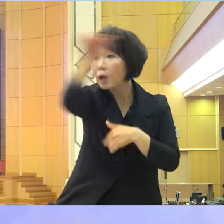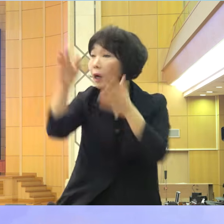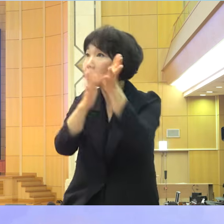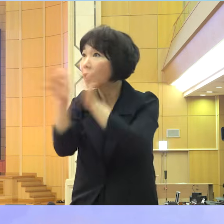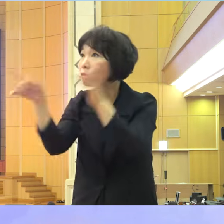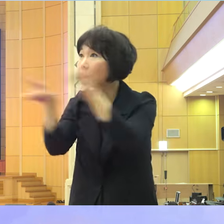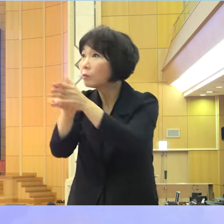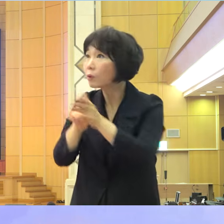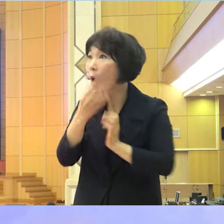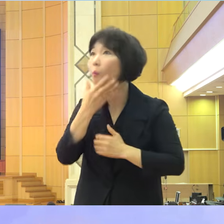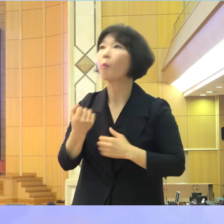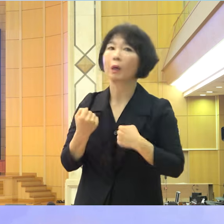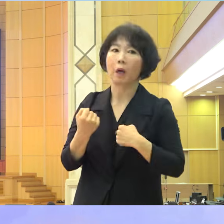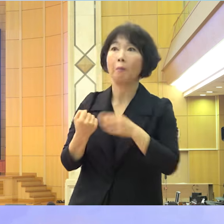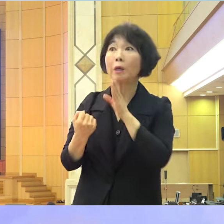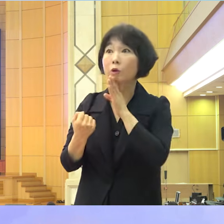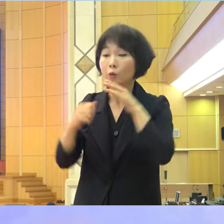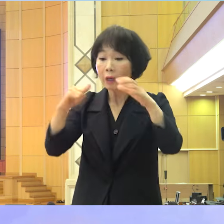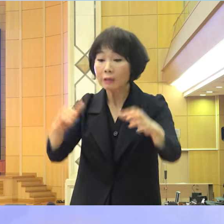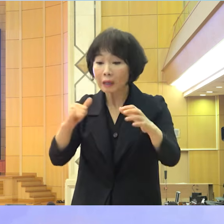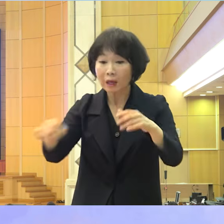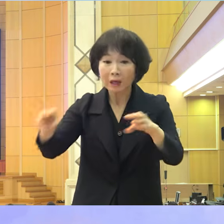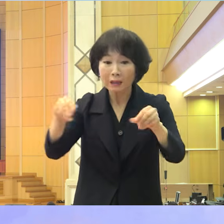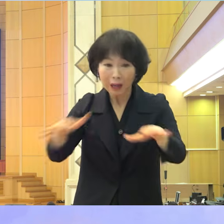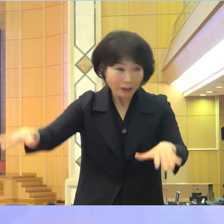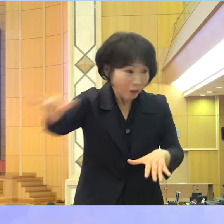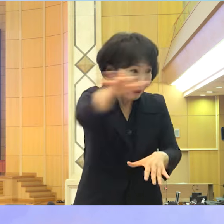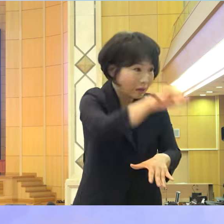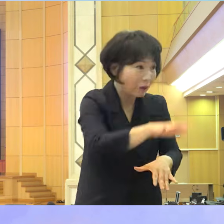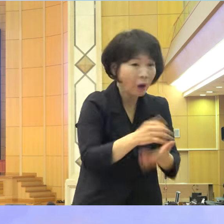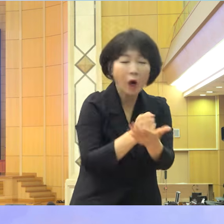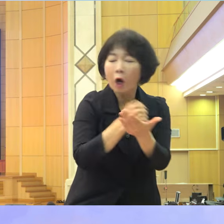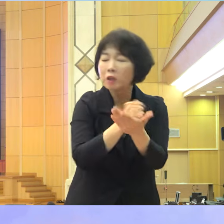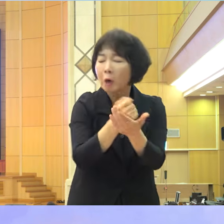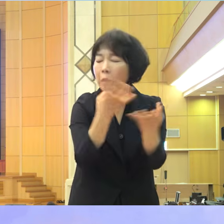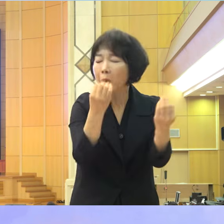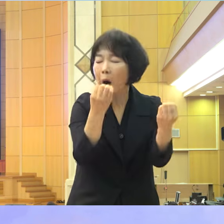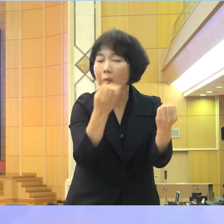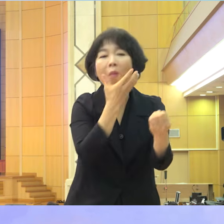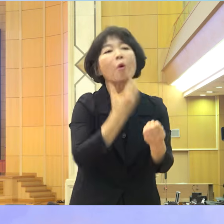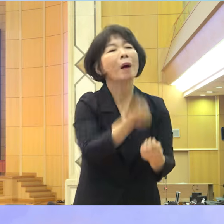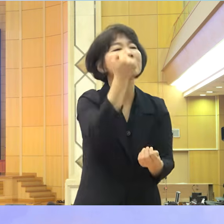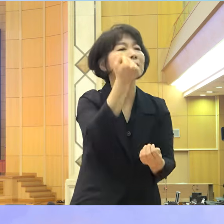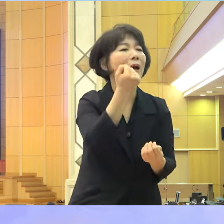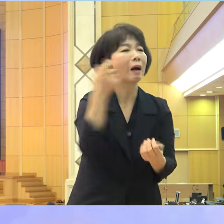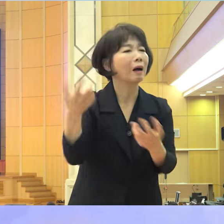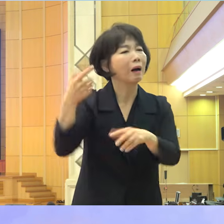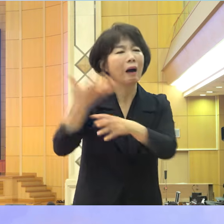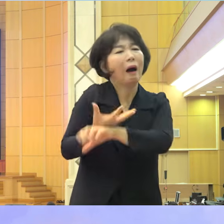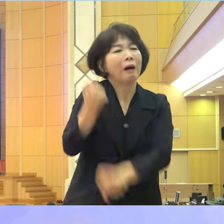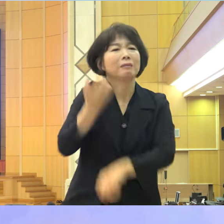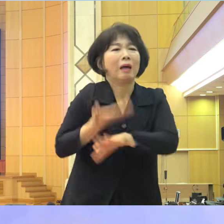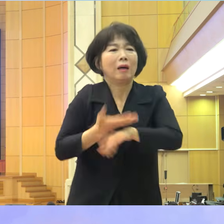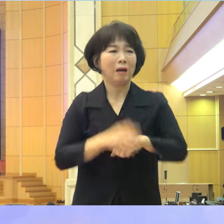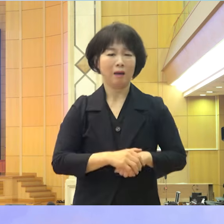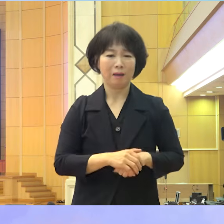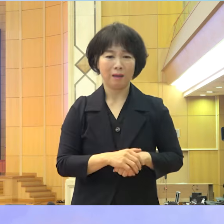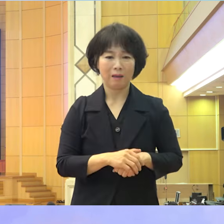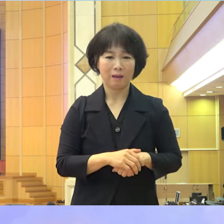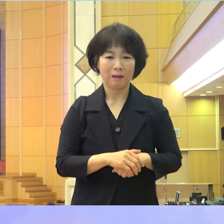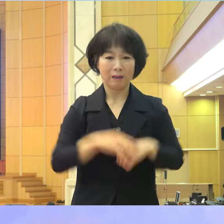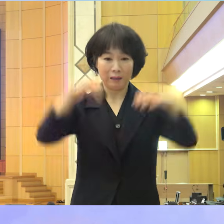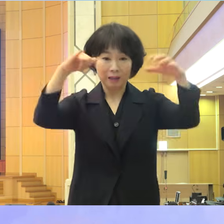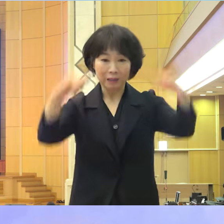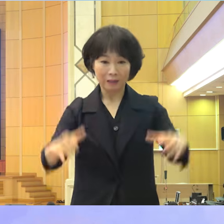것이고 땅 위에 점쳐서 복 받는다. 이게 세상이야. 세상 글자의 의미가 그거란 말이에요. 그럼 세상에서는 뭐냐?